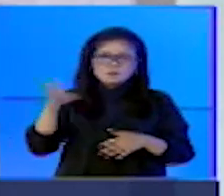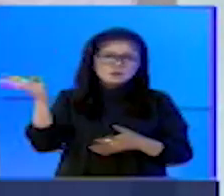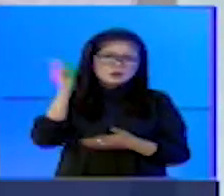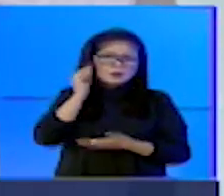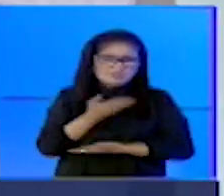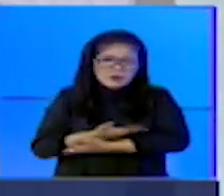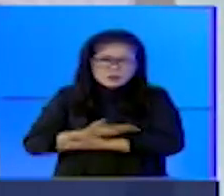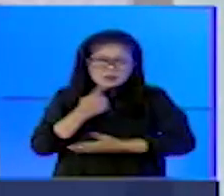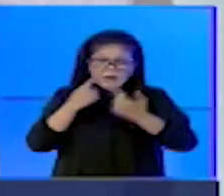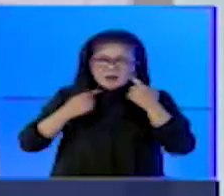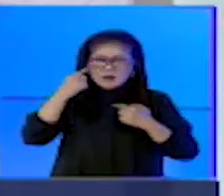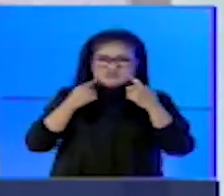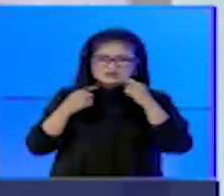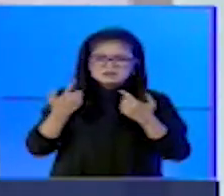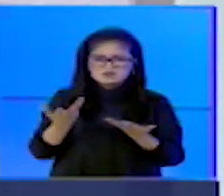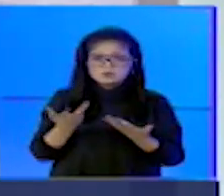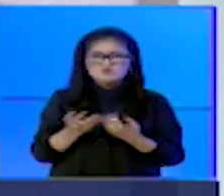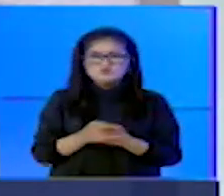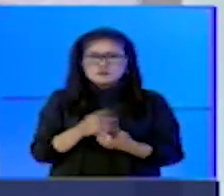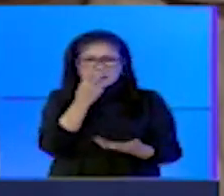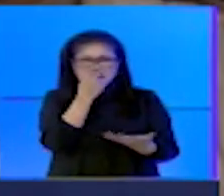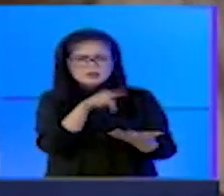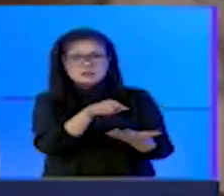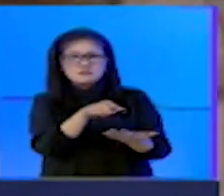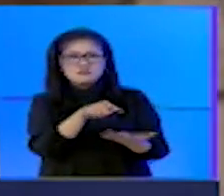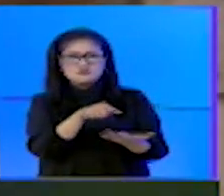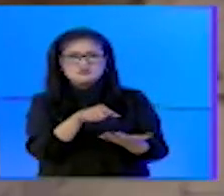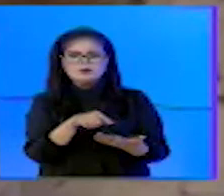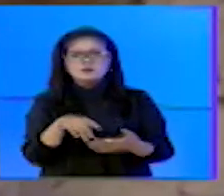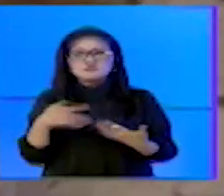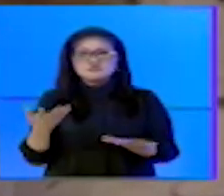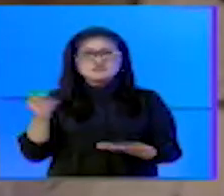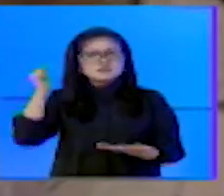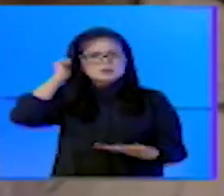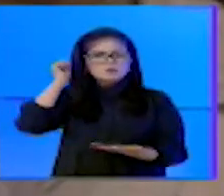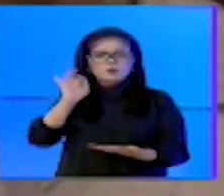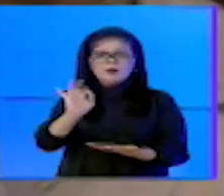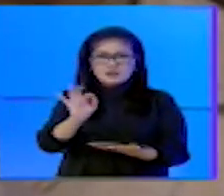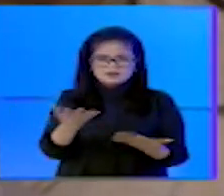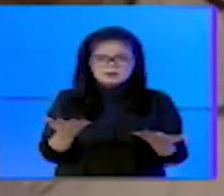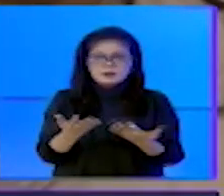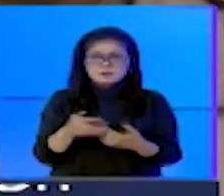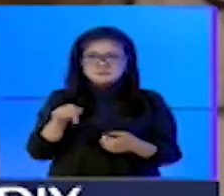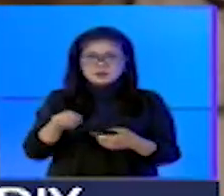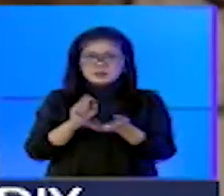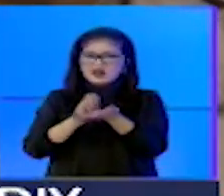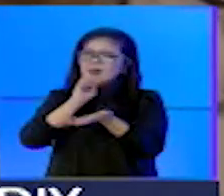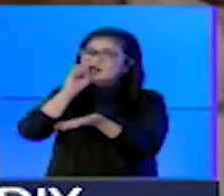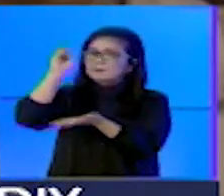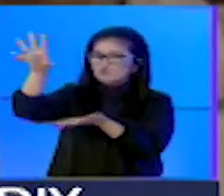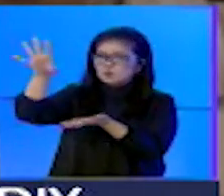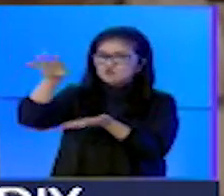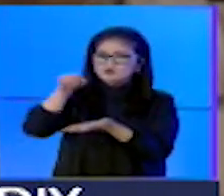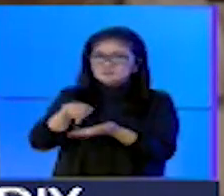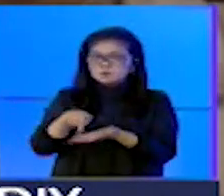ditengok di ini ada tugu toh, di situ dekat tugu situ. Sementara ini anggota yang ada di lapangan baru melacak sesuai keterangan alamat yang